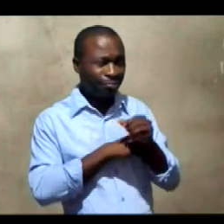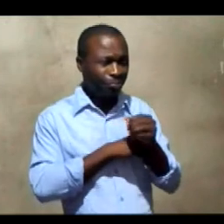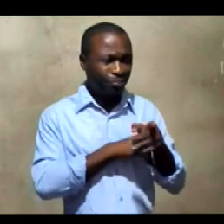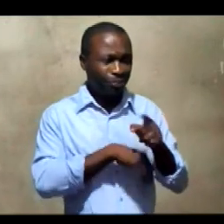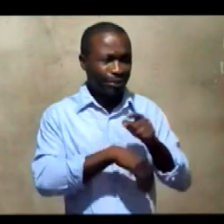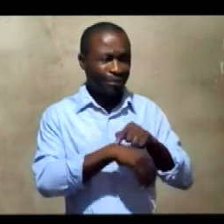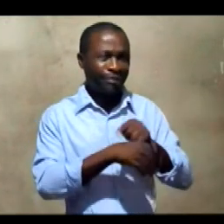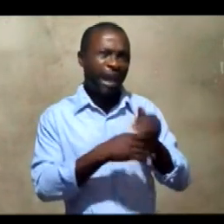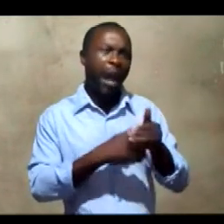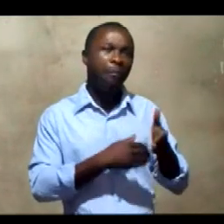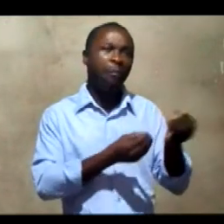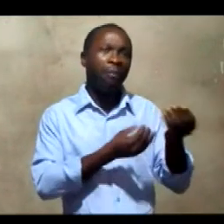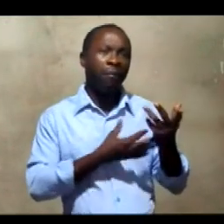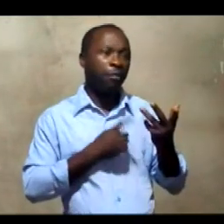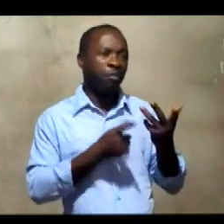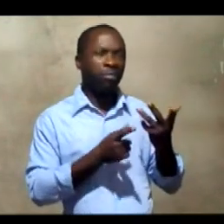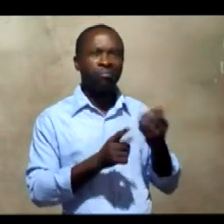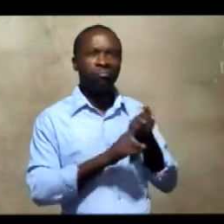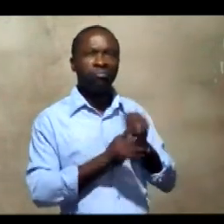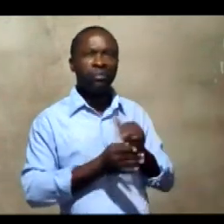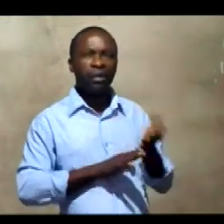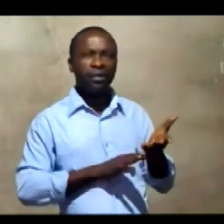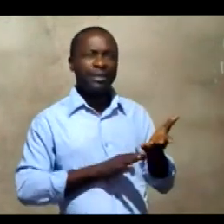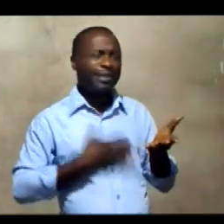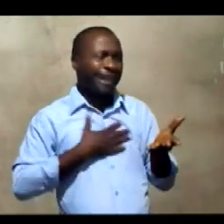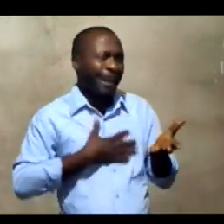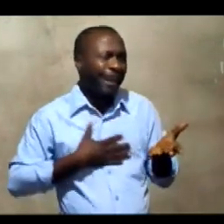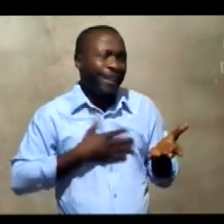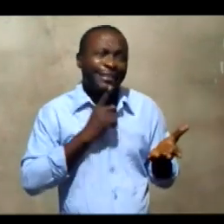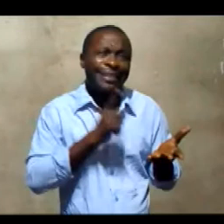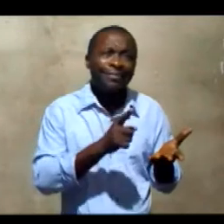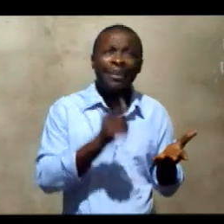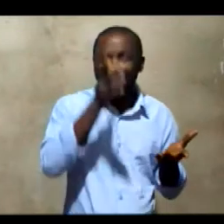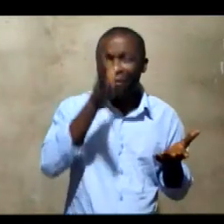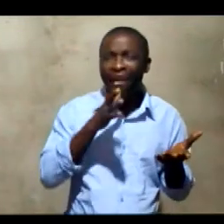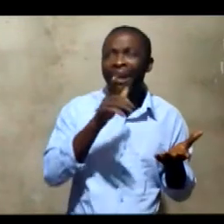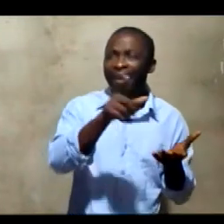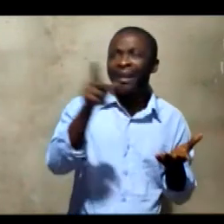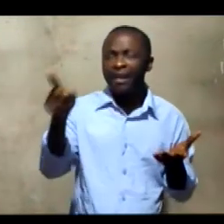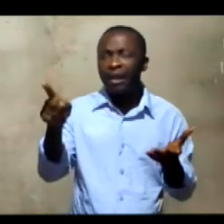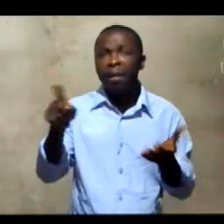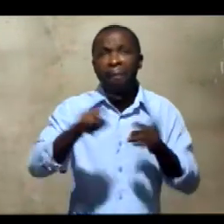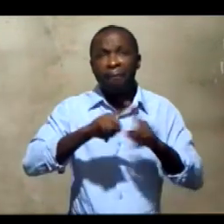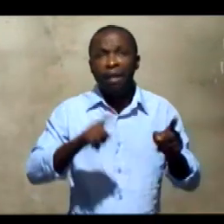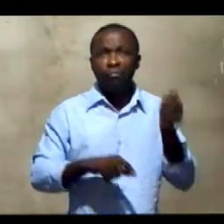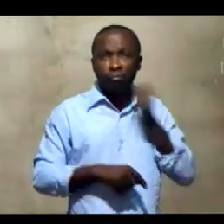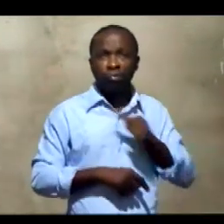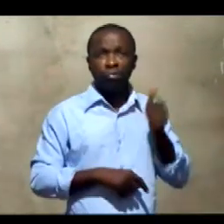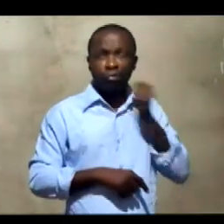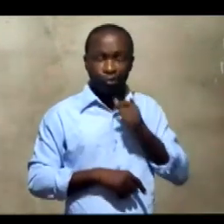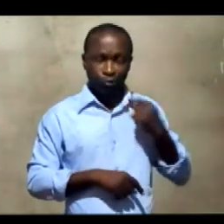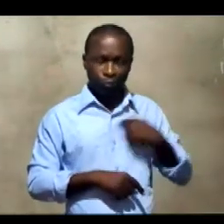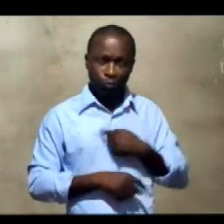les enfants avec qui nous nous frottons à tout moment, c'est nous qui sommes, il est vrai ces enfants sont les enfants des parents, mais c'est nous qui sommes avec